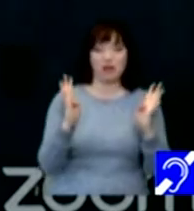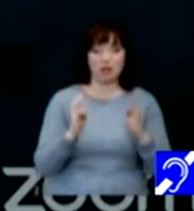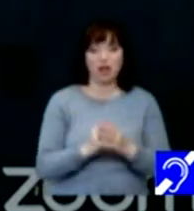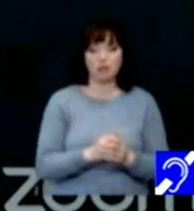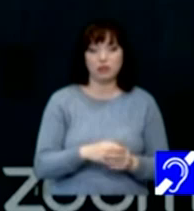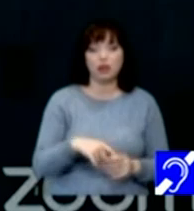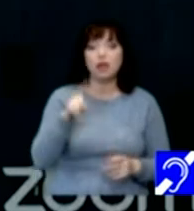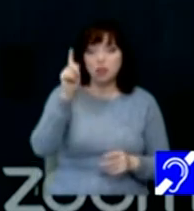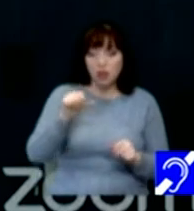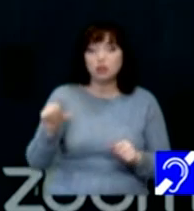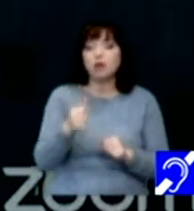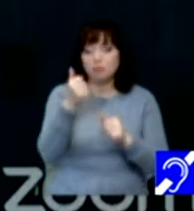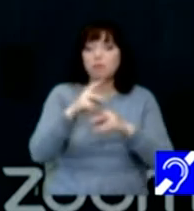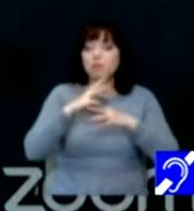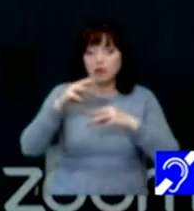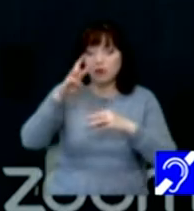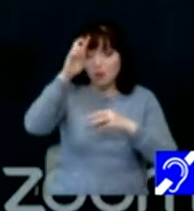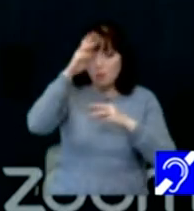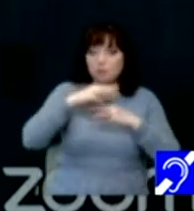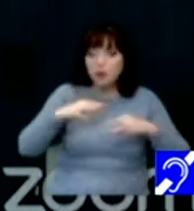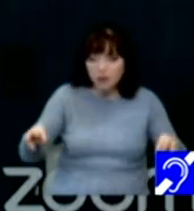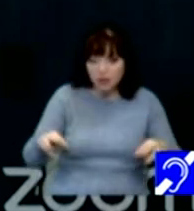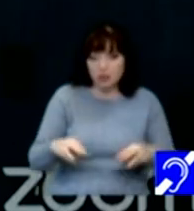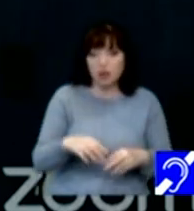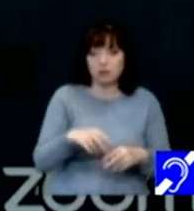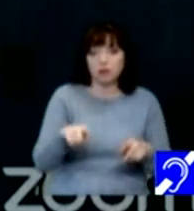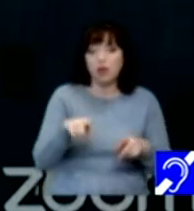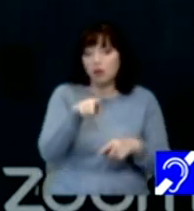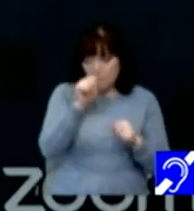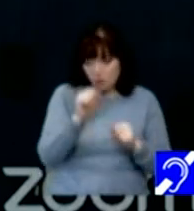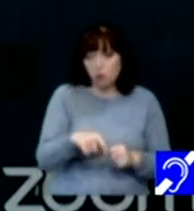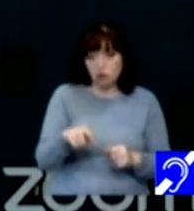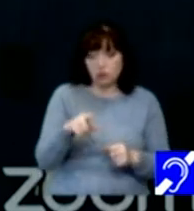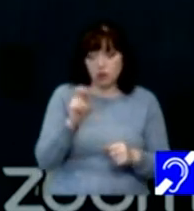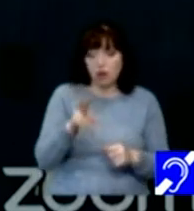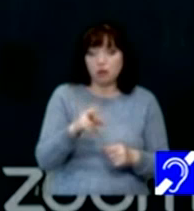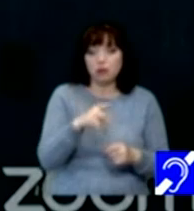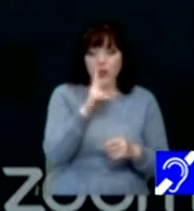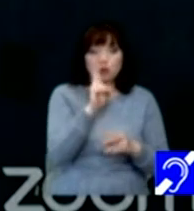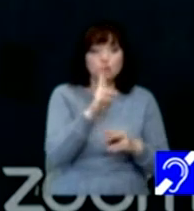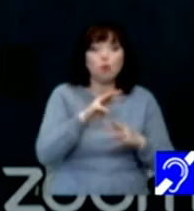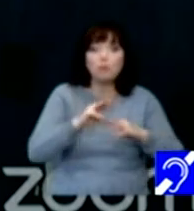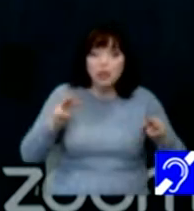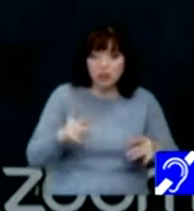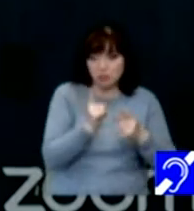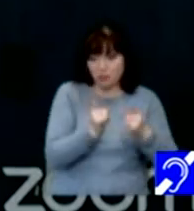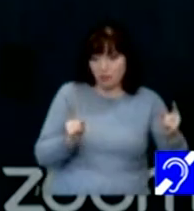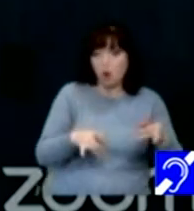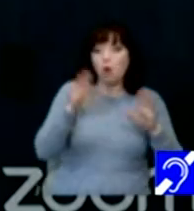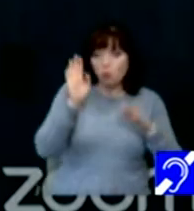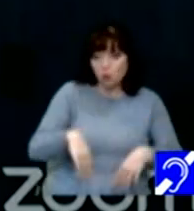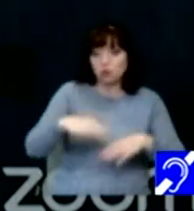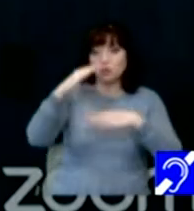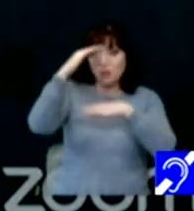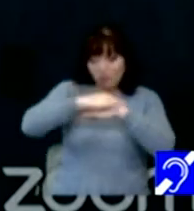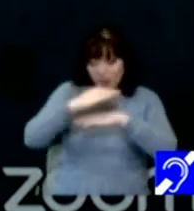și în multe zile e pustie, unde vă parcați în exclusivitate dumneavoastră, le facem parcări publice, mai ales